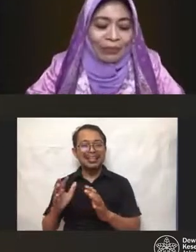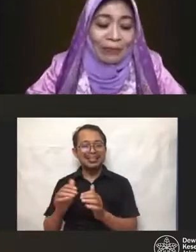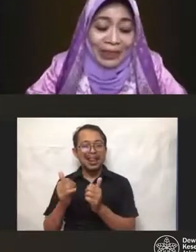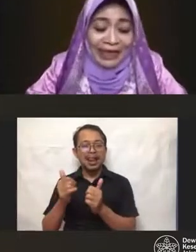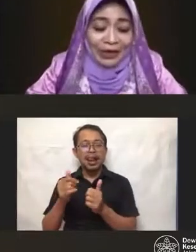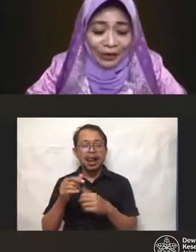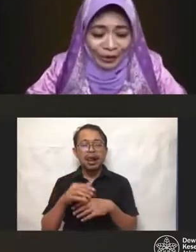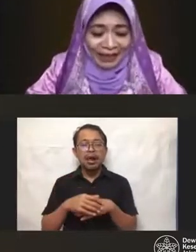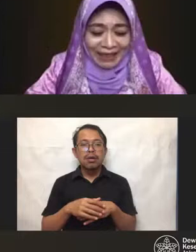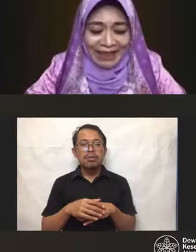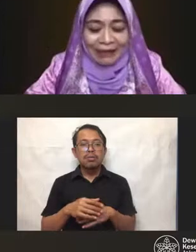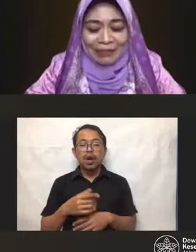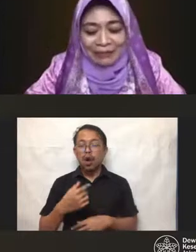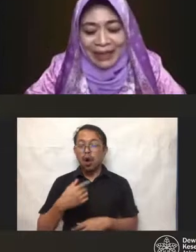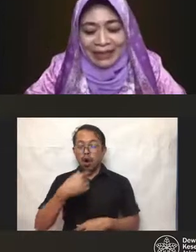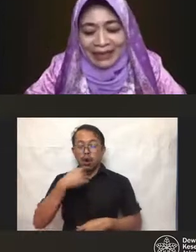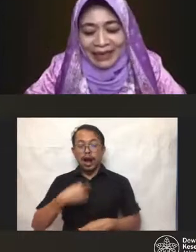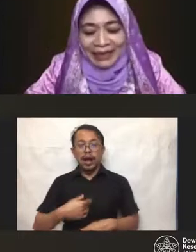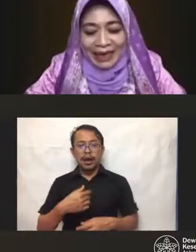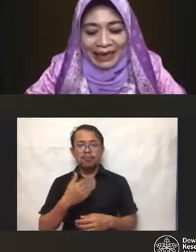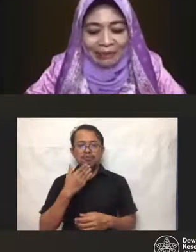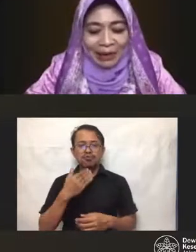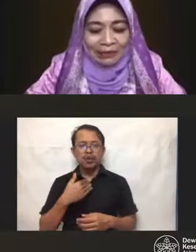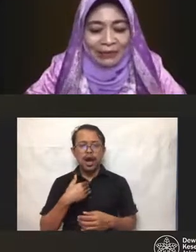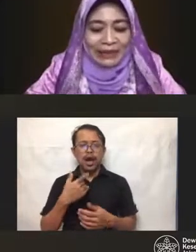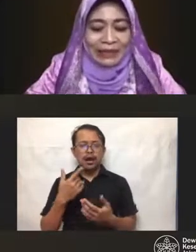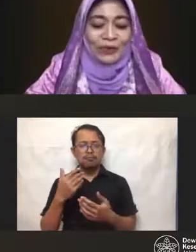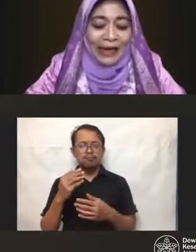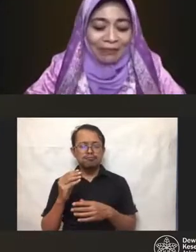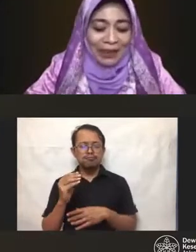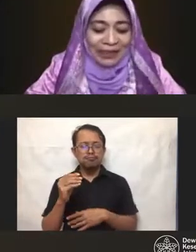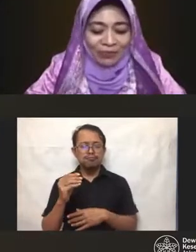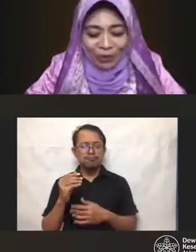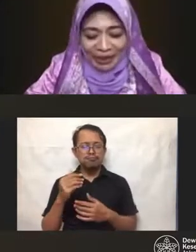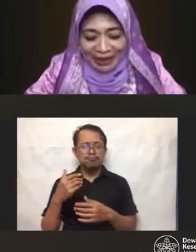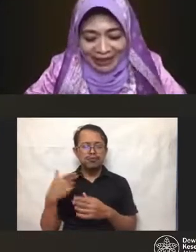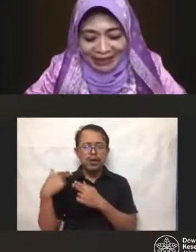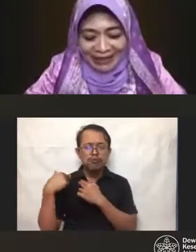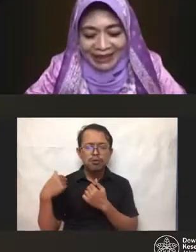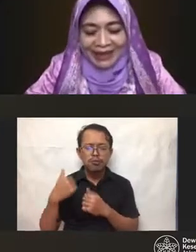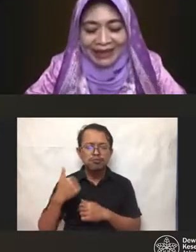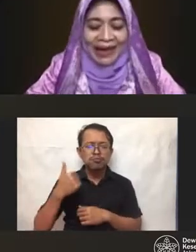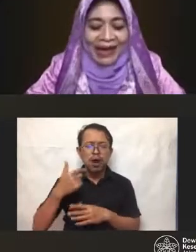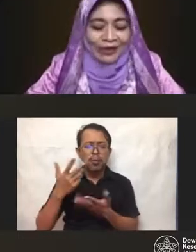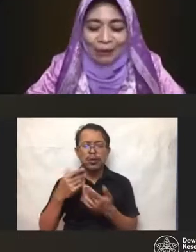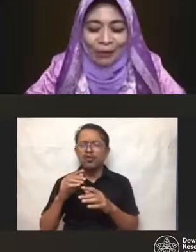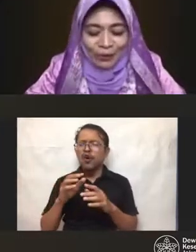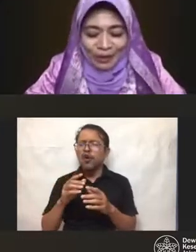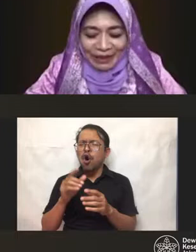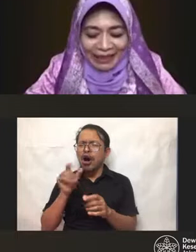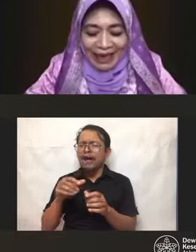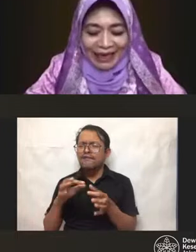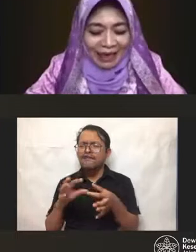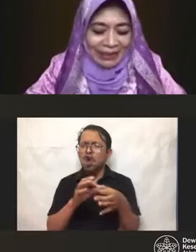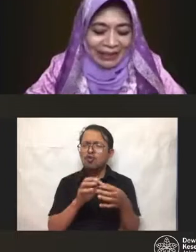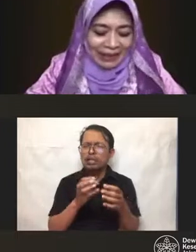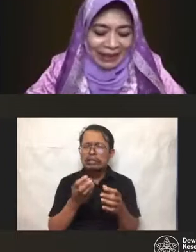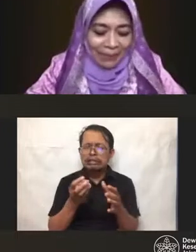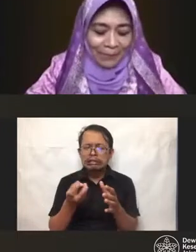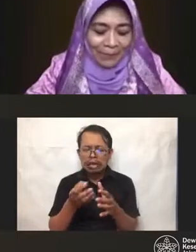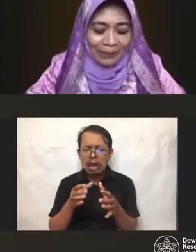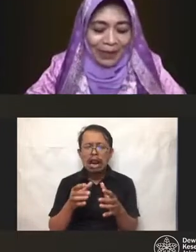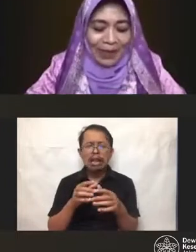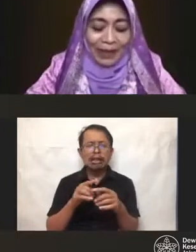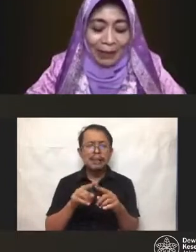siapapun yang memiliki otoritas dalam menyebarkan narasi agama, meskipun dengan basis follower yang kecil atau tanpa otoritas keagamaan yang